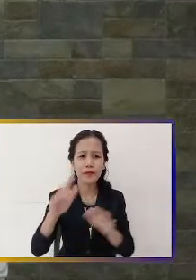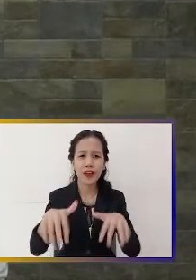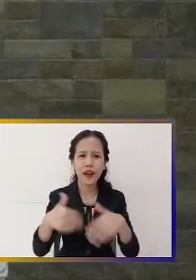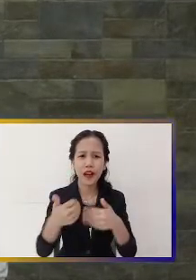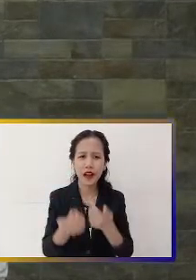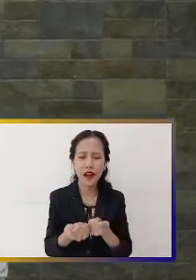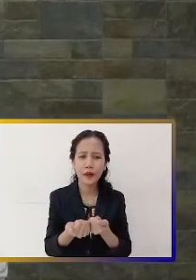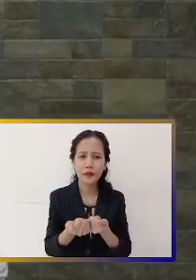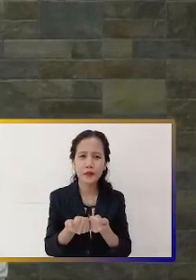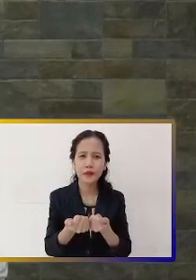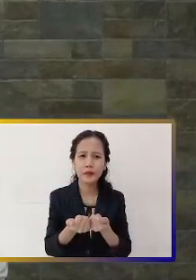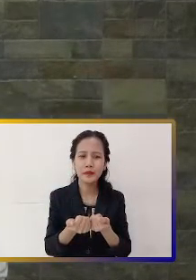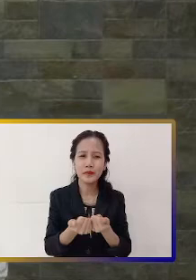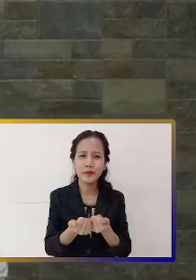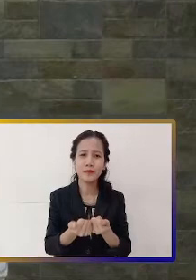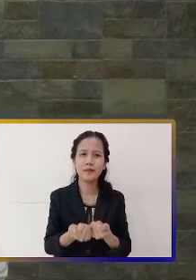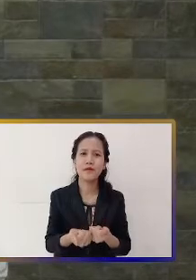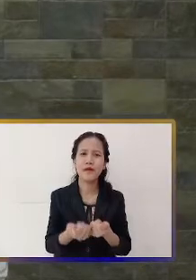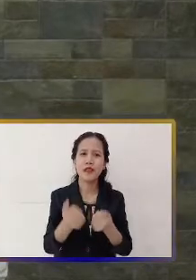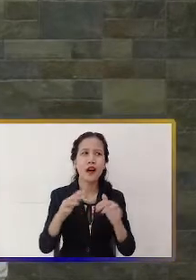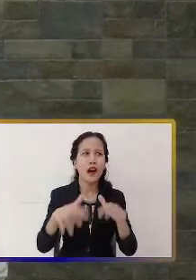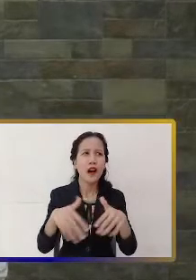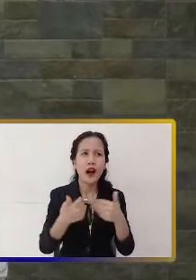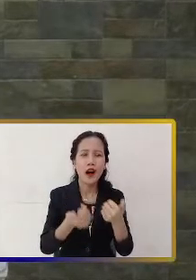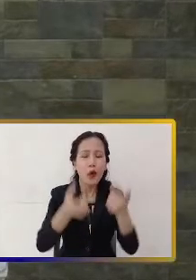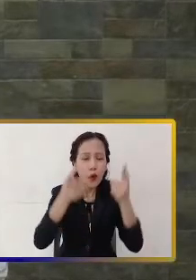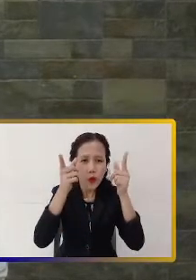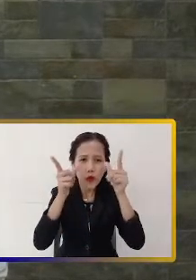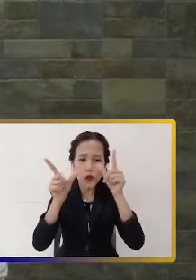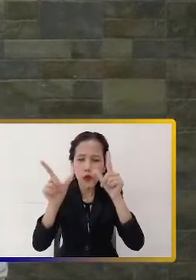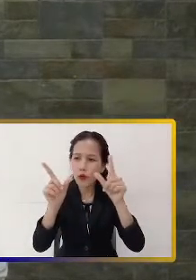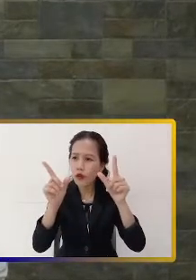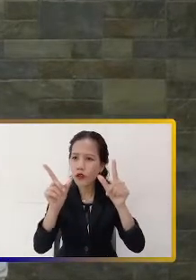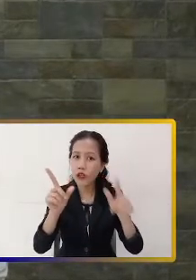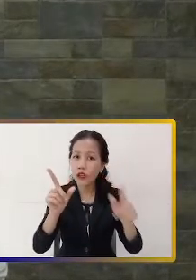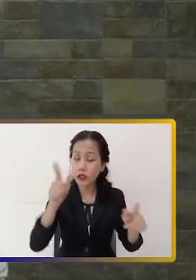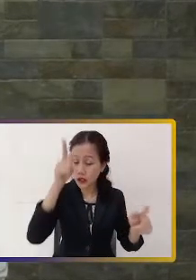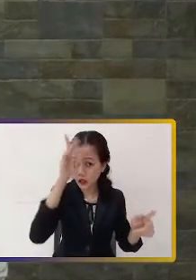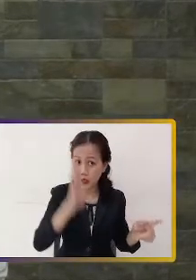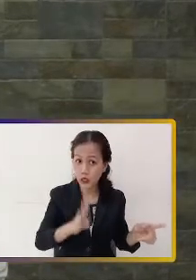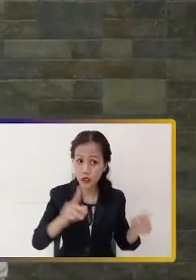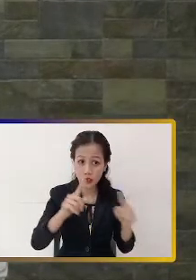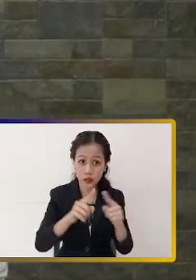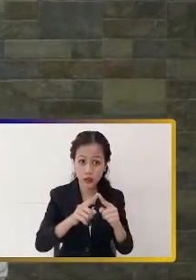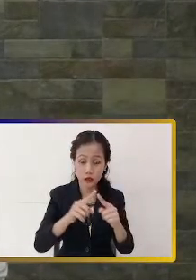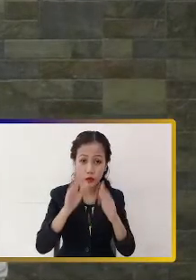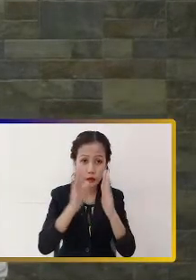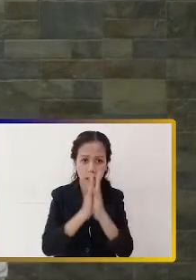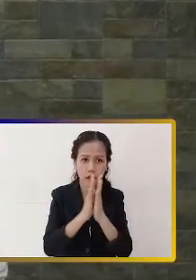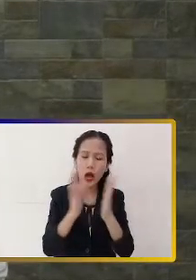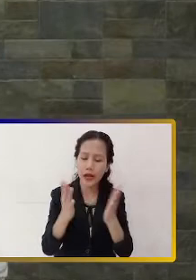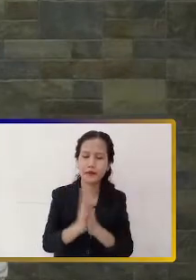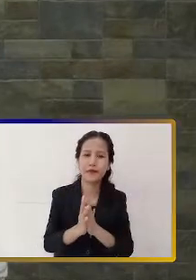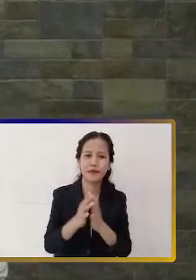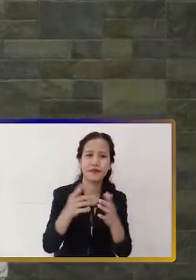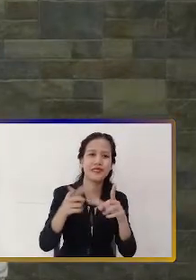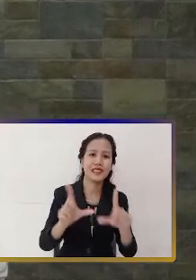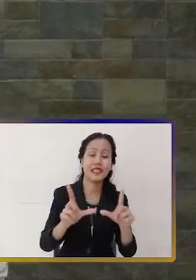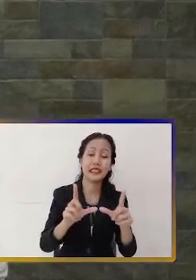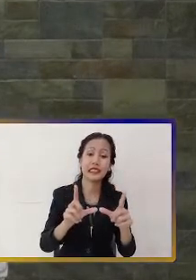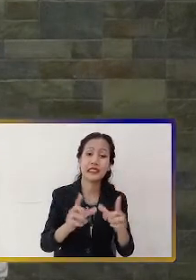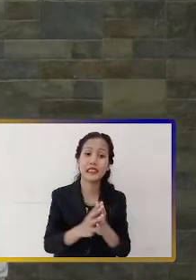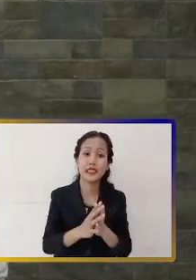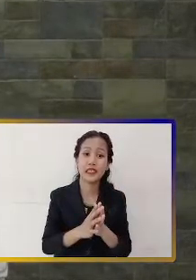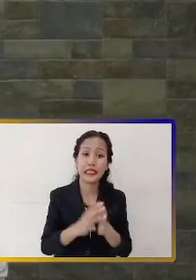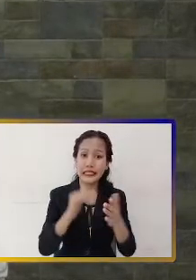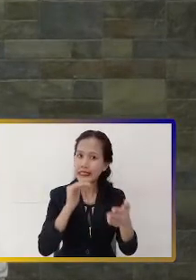Panginoon yung content? Inisa-isa niya. Now, look in verse number 11. Isa-isahin po natin, mga kapatid. I'm telling